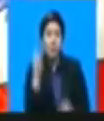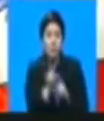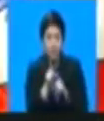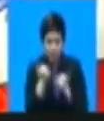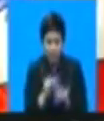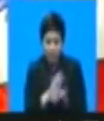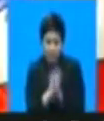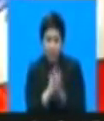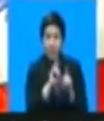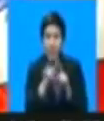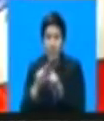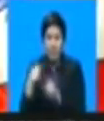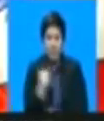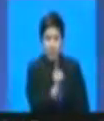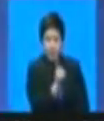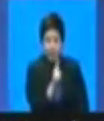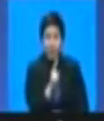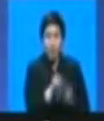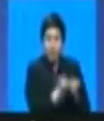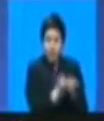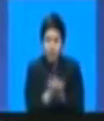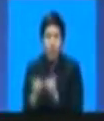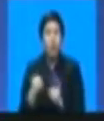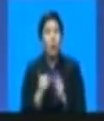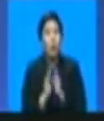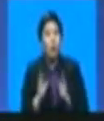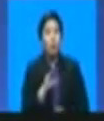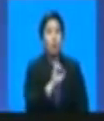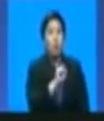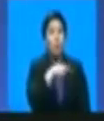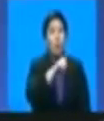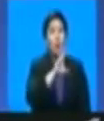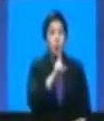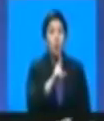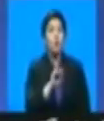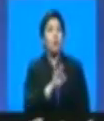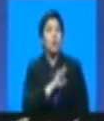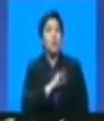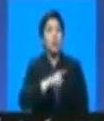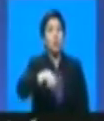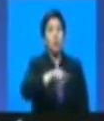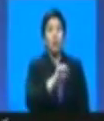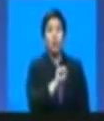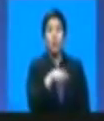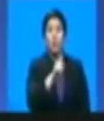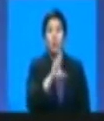จนไร้ขีดจำกัดจะทำให้ไม่สามารถอยู่รวมกันได้คิดจะพูดอะไรก็ไม่ได้ขัดแย้งกัน